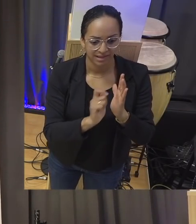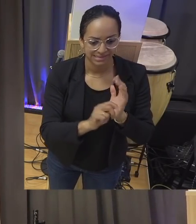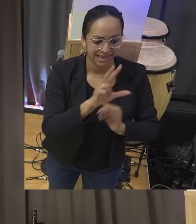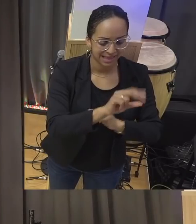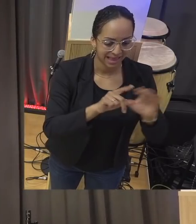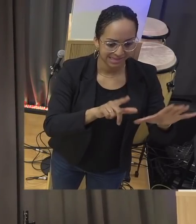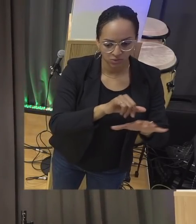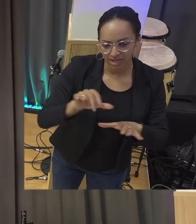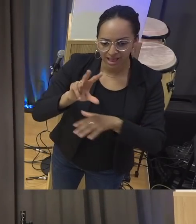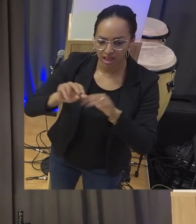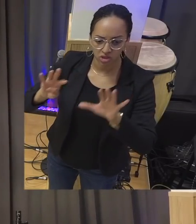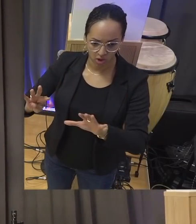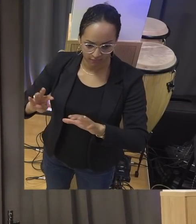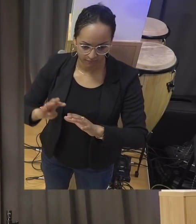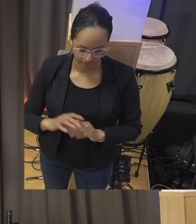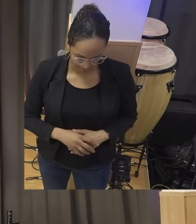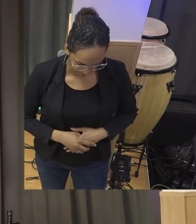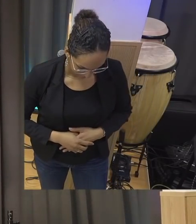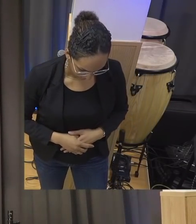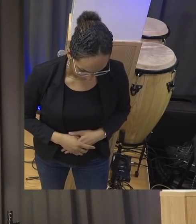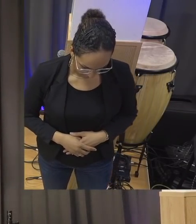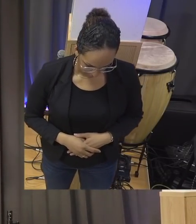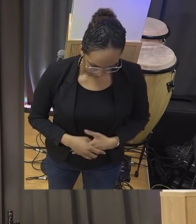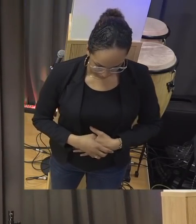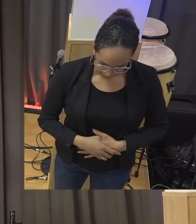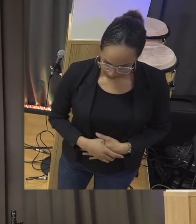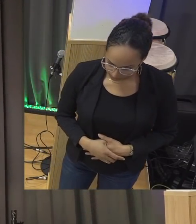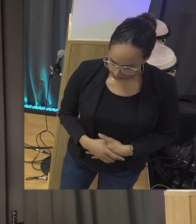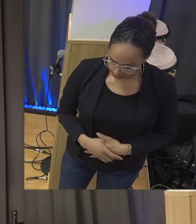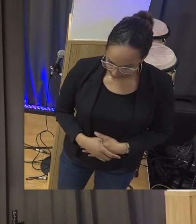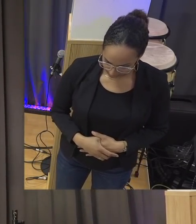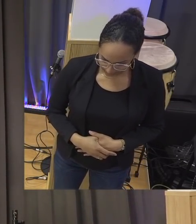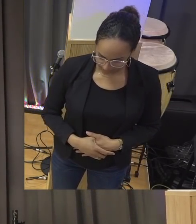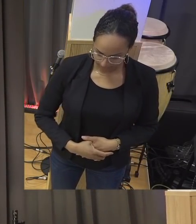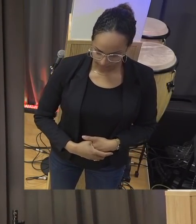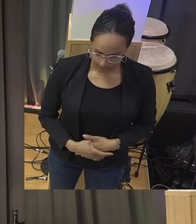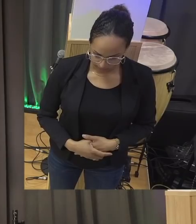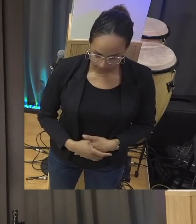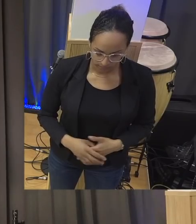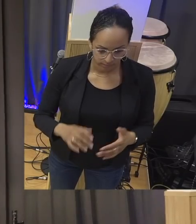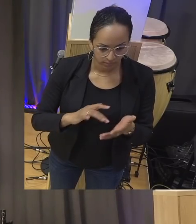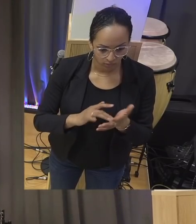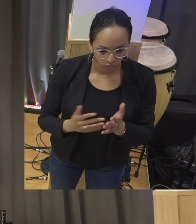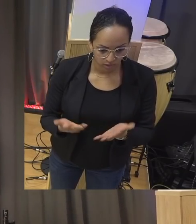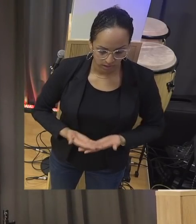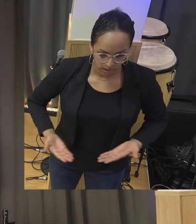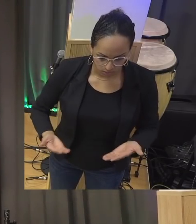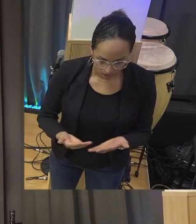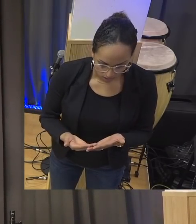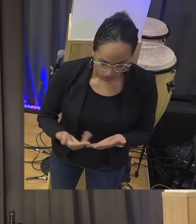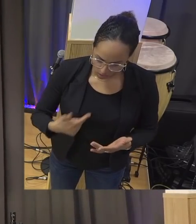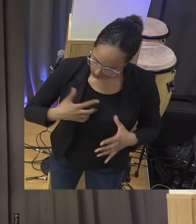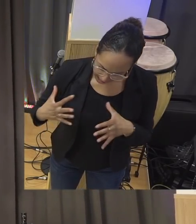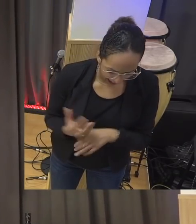39. Mais dans toutes ces choses, nous sommes plus que vainqueurs par celui qui nous a